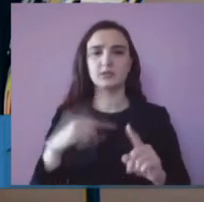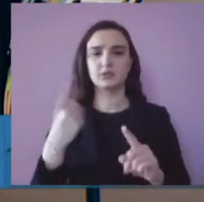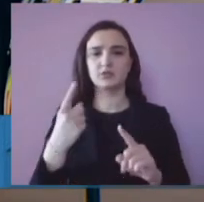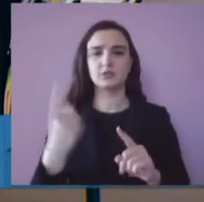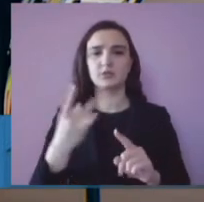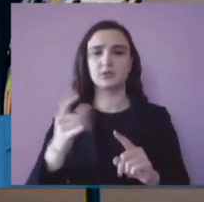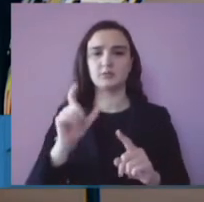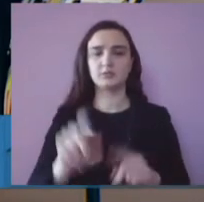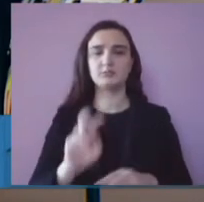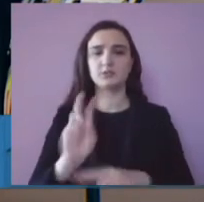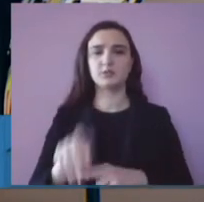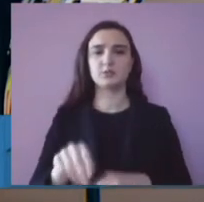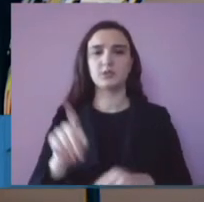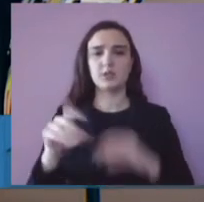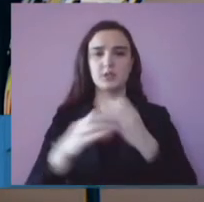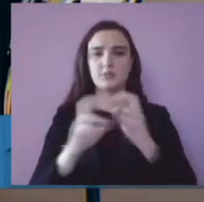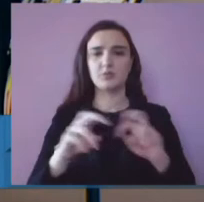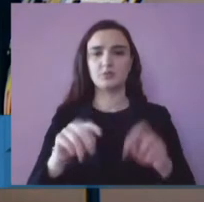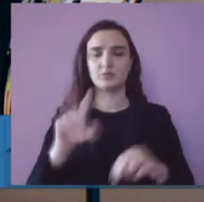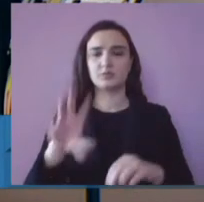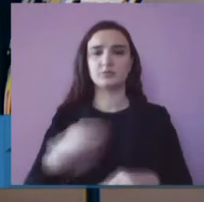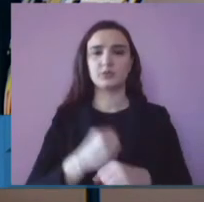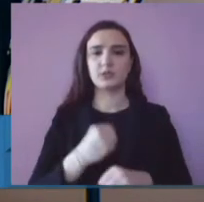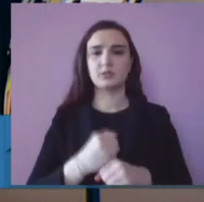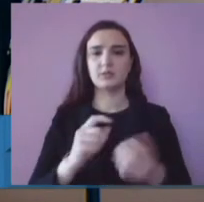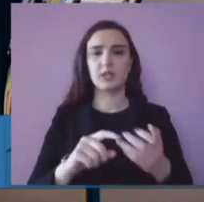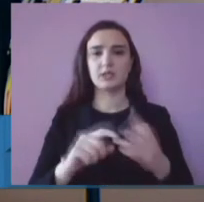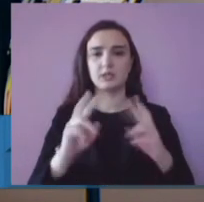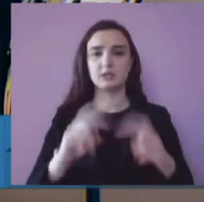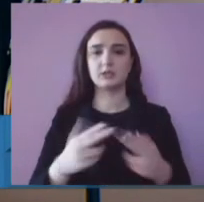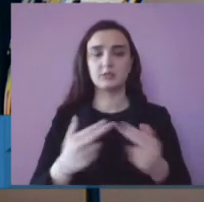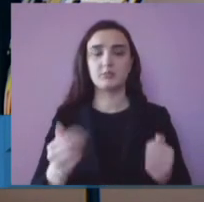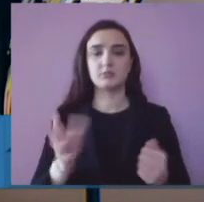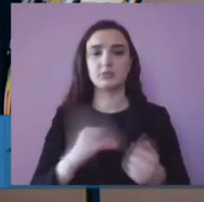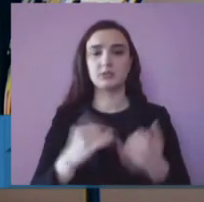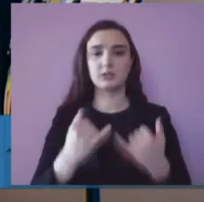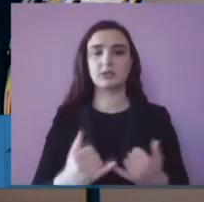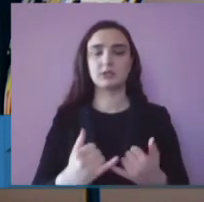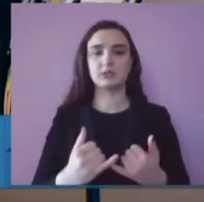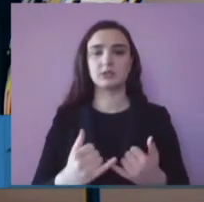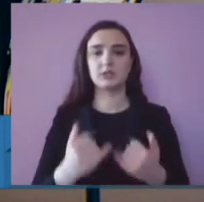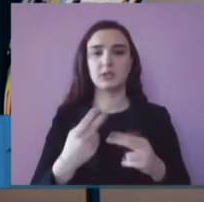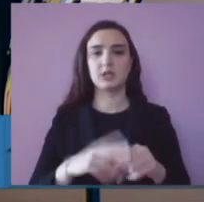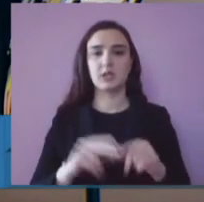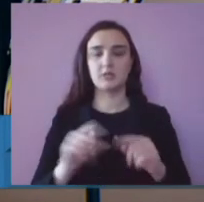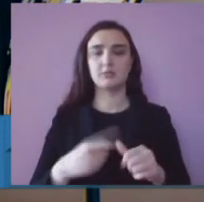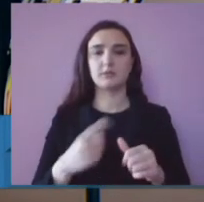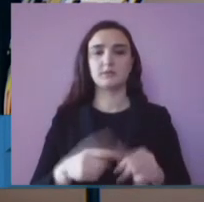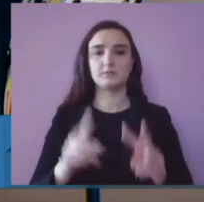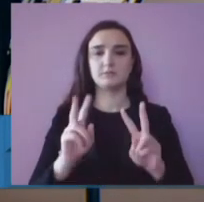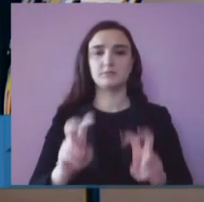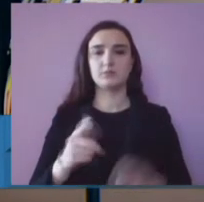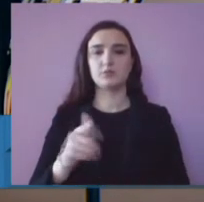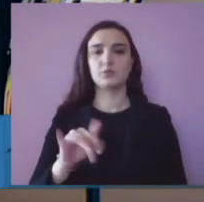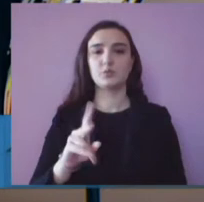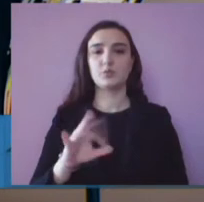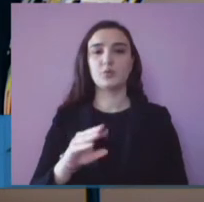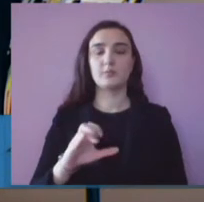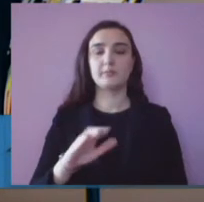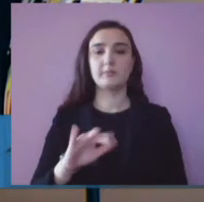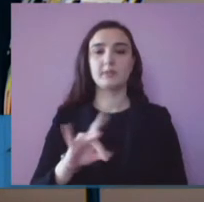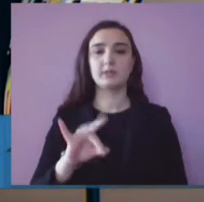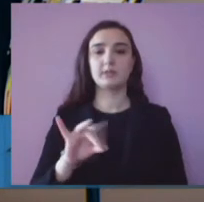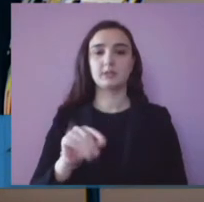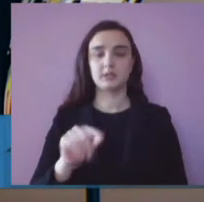მიდიოდა ლაბორატორიაში და იკეთებდა ანალიზს. რა თქმა უნდა, დღეს აი ამ ეგრეთ წოდებულმა გლუკომეტრებმა, ანუ პორტატულმა მცირე